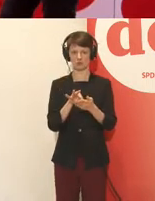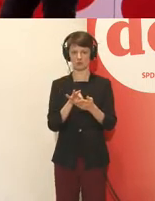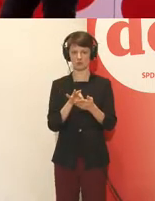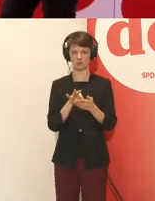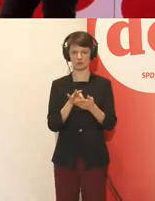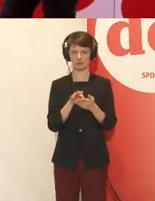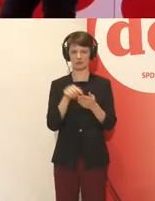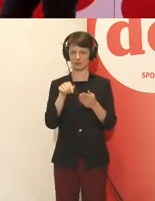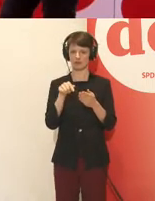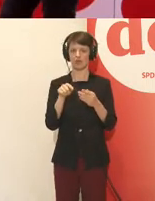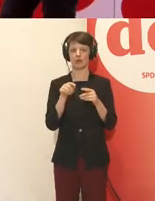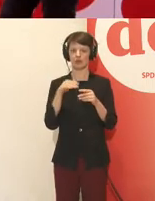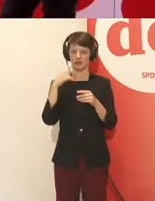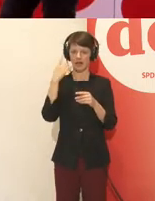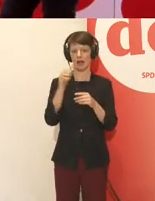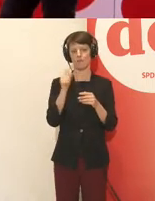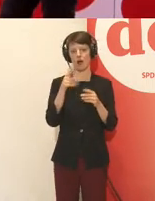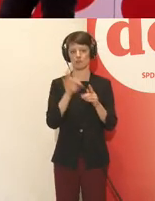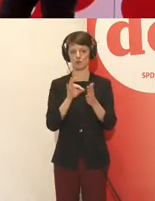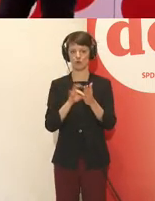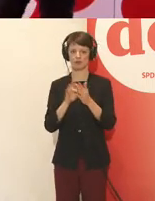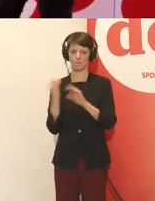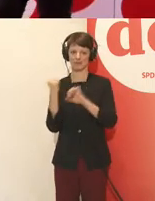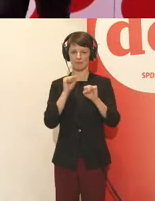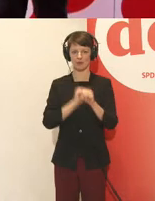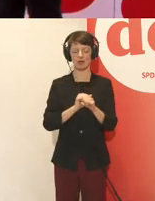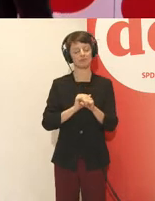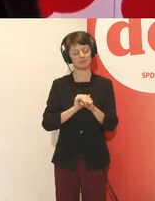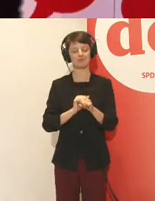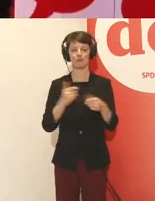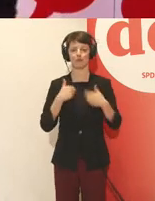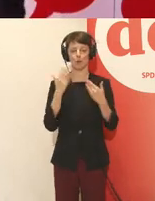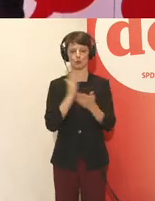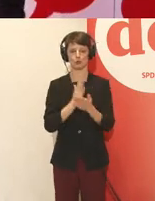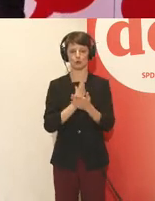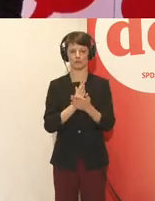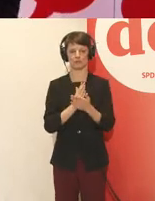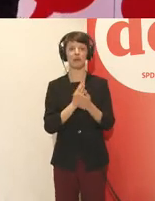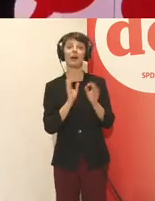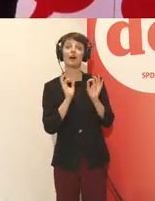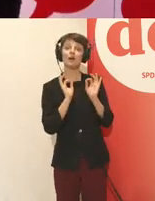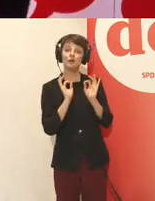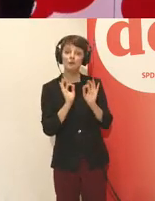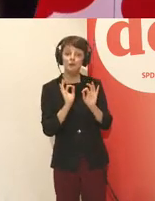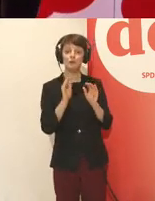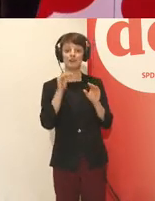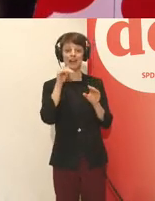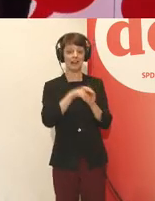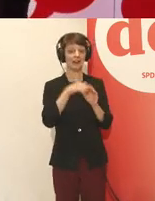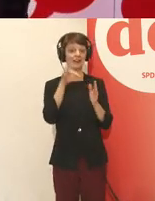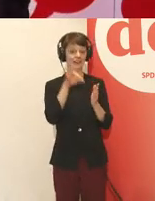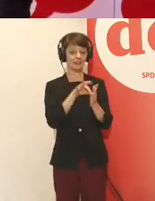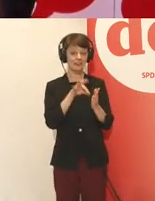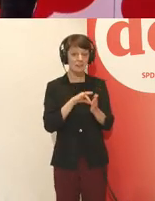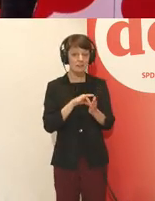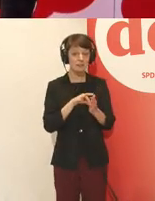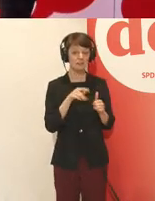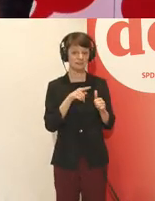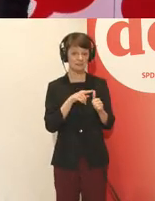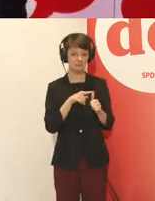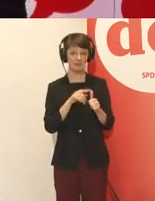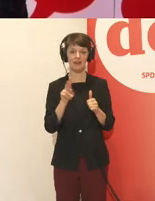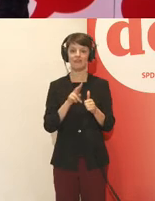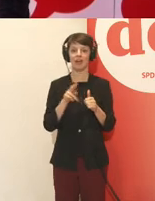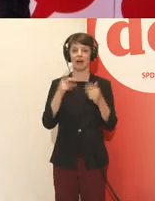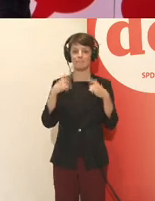mitnehme freu ich mich rufen das waren gute inhaltliche tipps vielleicht habt ihr auch noch ein tipp für die leute die